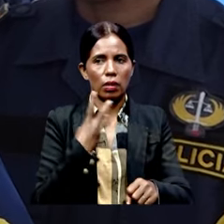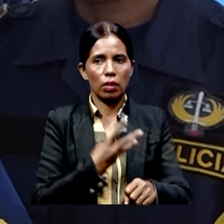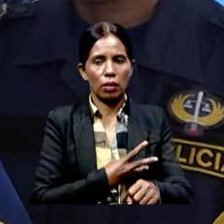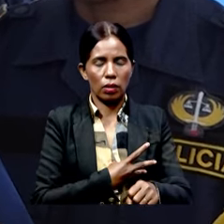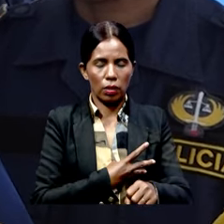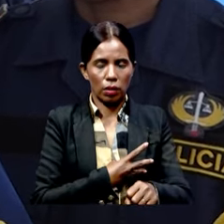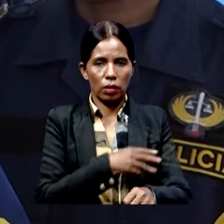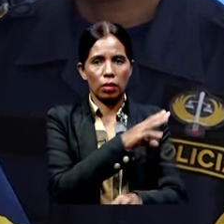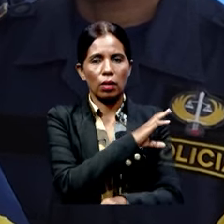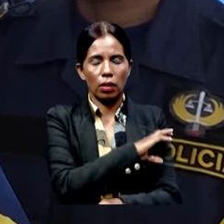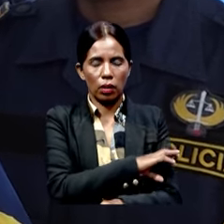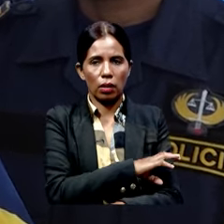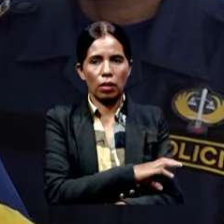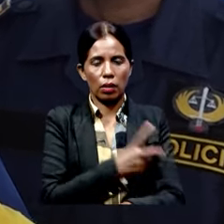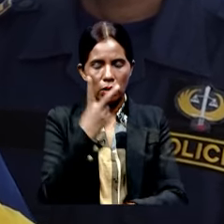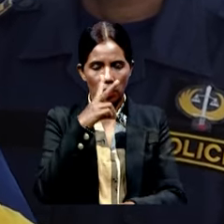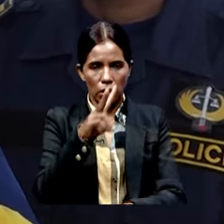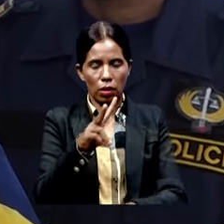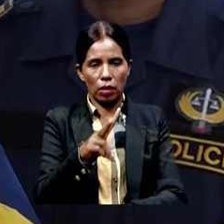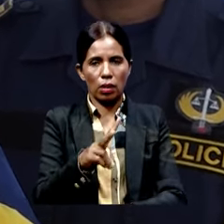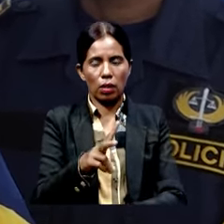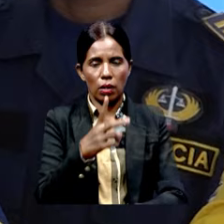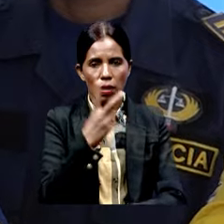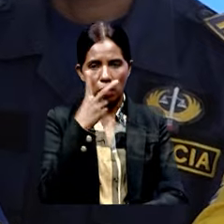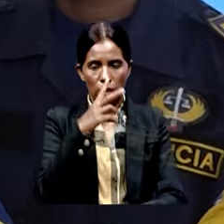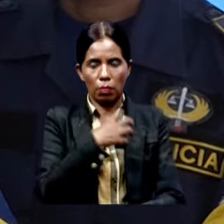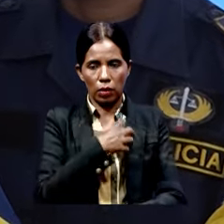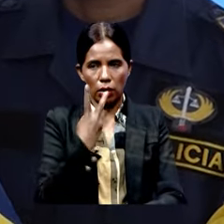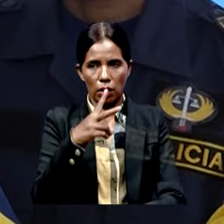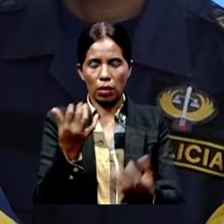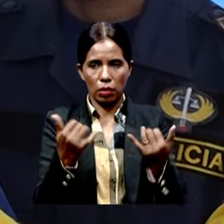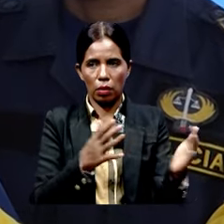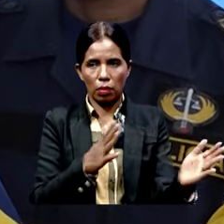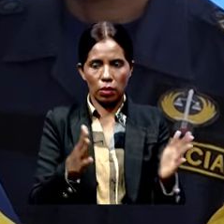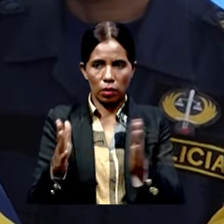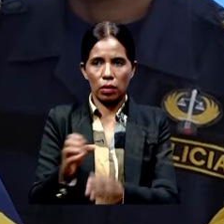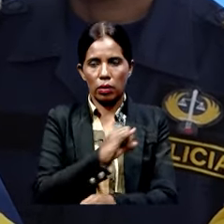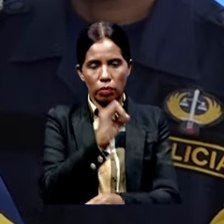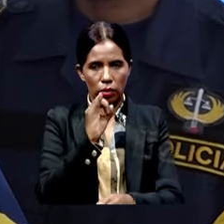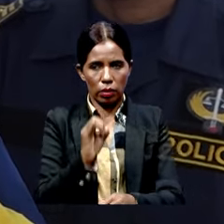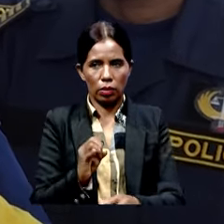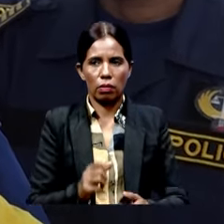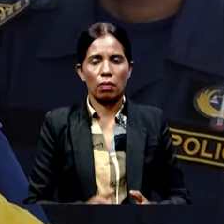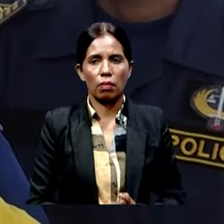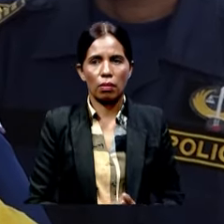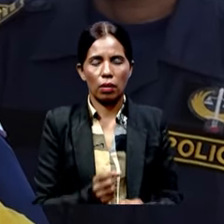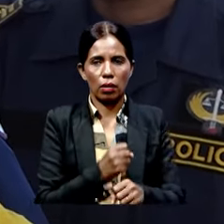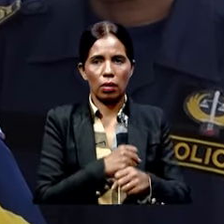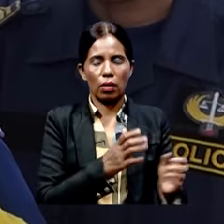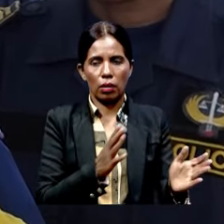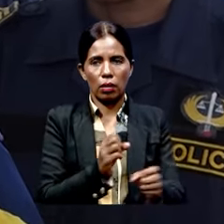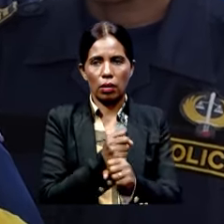ba tende kedas halo identifikasaun depois agora dau si prosesu de identifikasaun halo prosesu